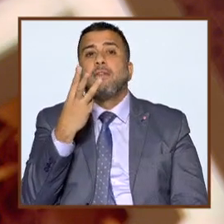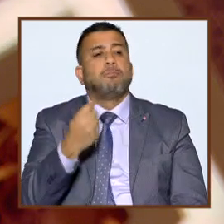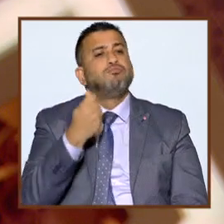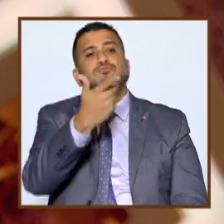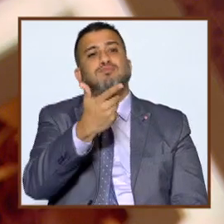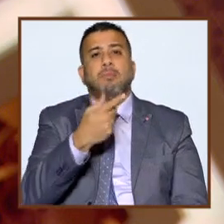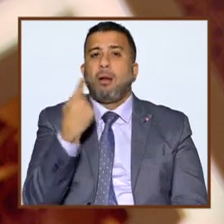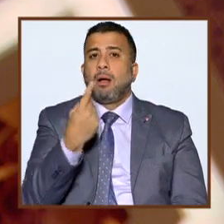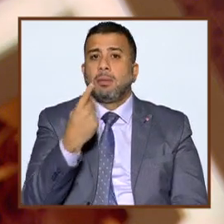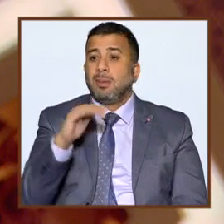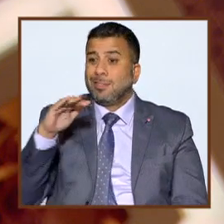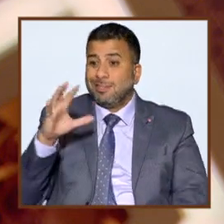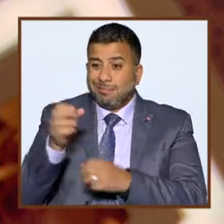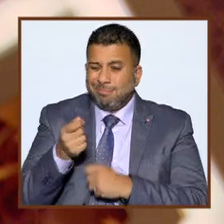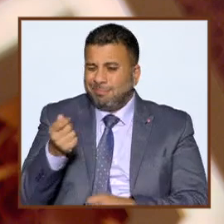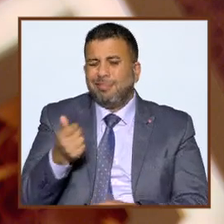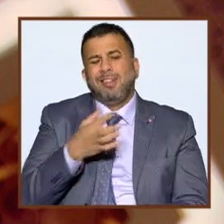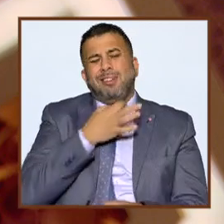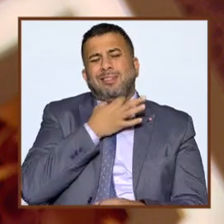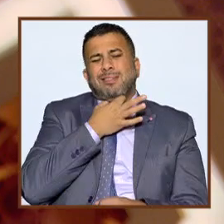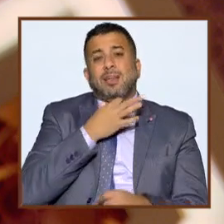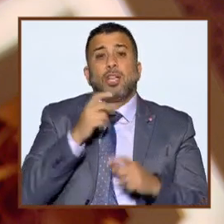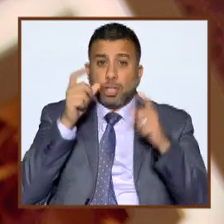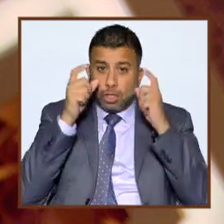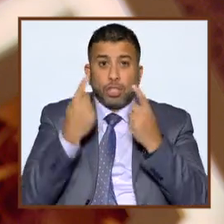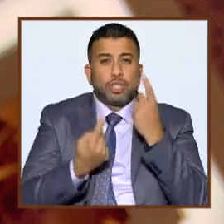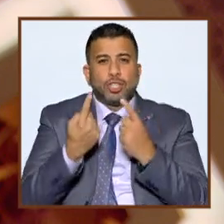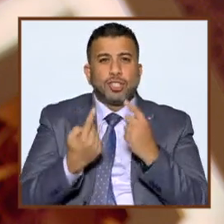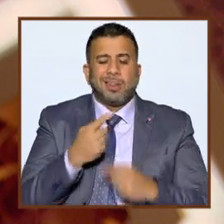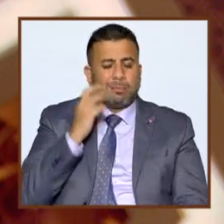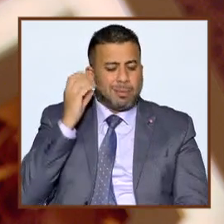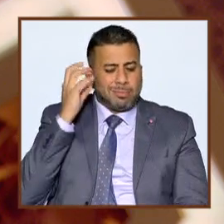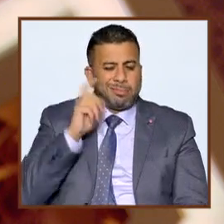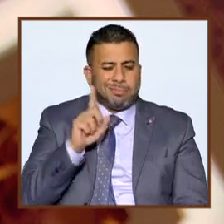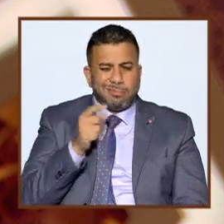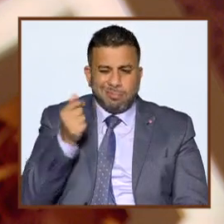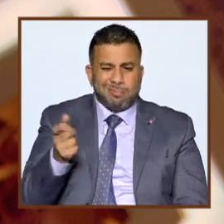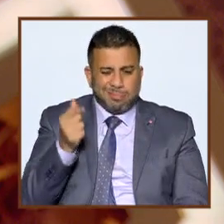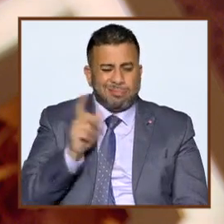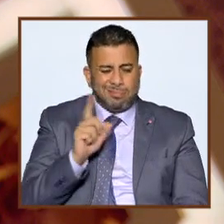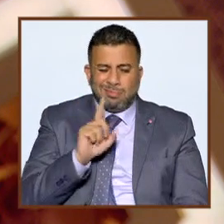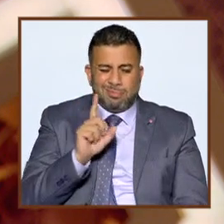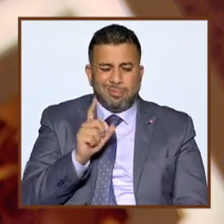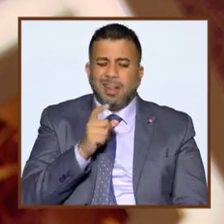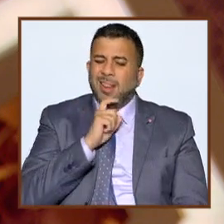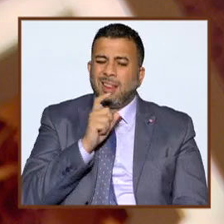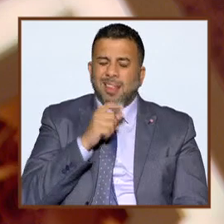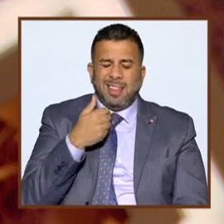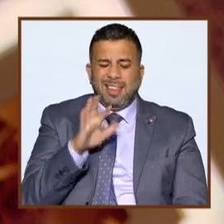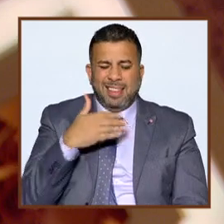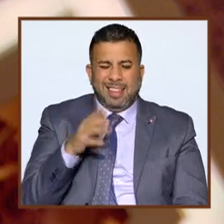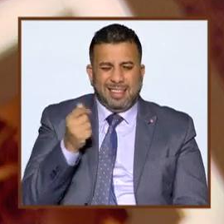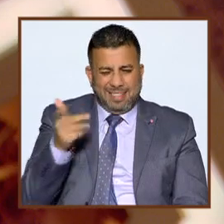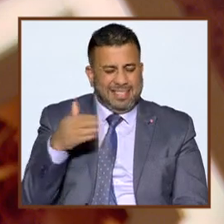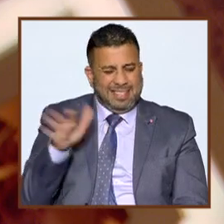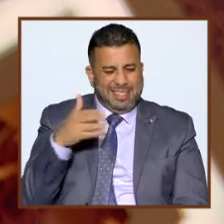ما يهمه، لكن كفالة اليتيم يجيه الشيطان ها يوسوس له ويضعفه ويوهنه